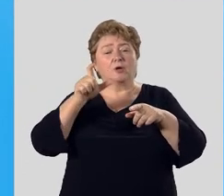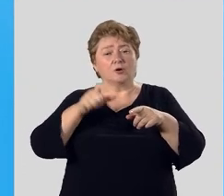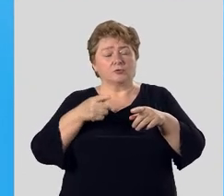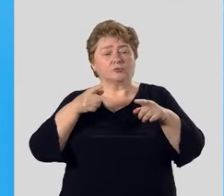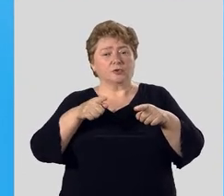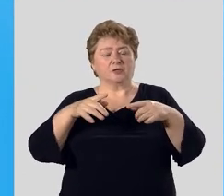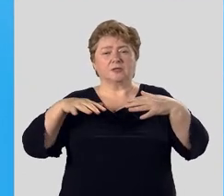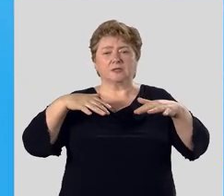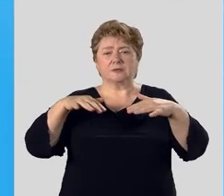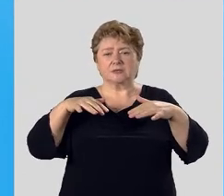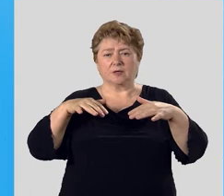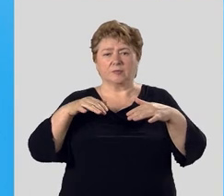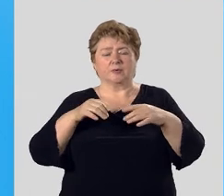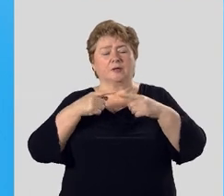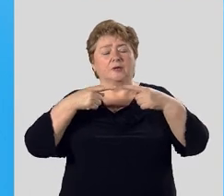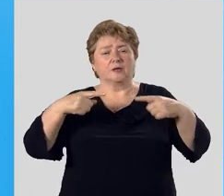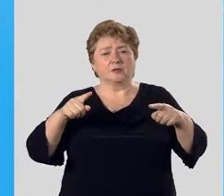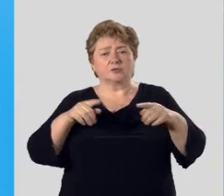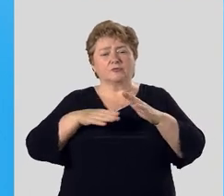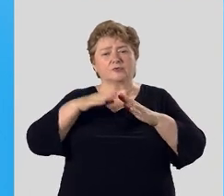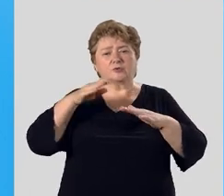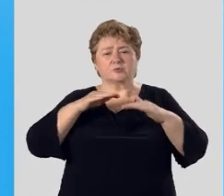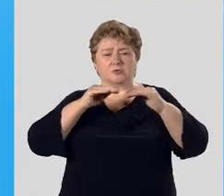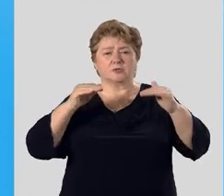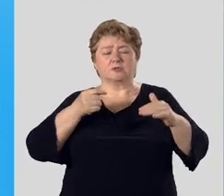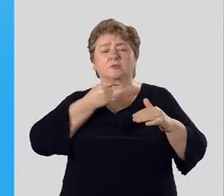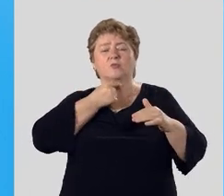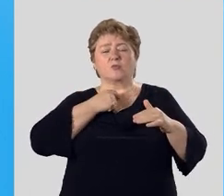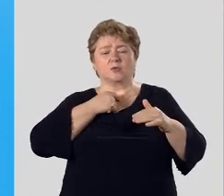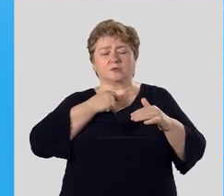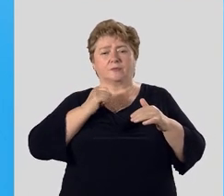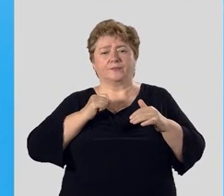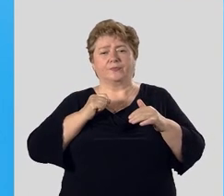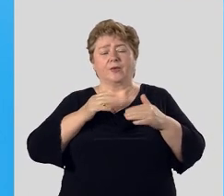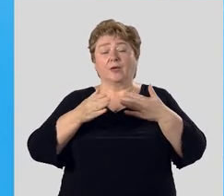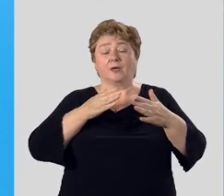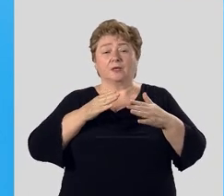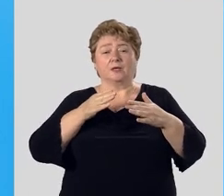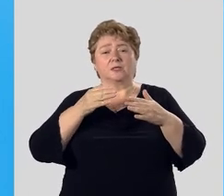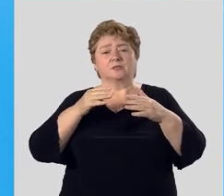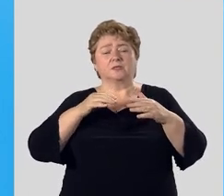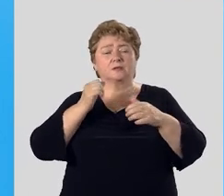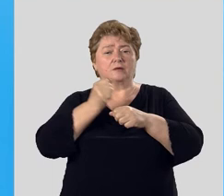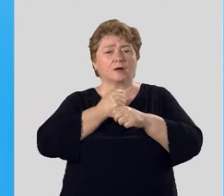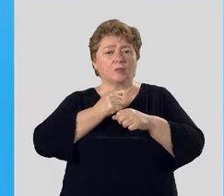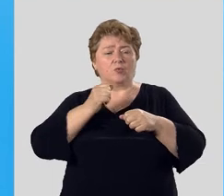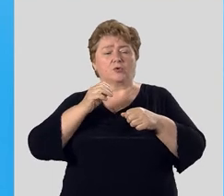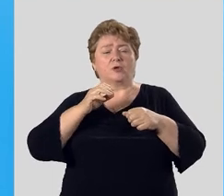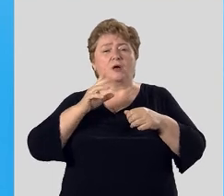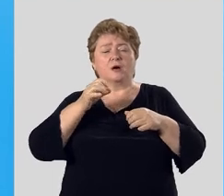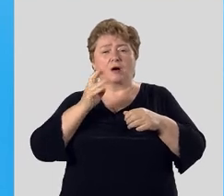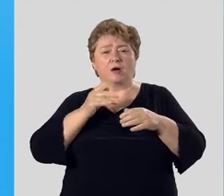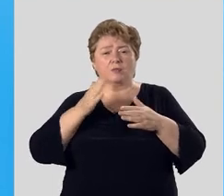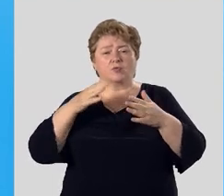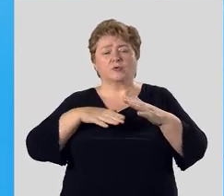очень инфантильны, отличаются высоким и детским голосом. Если же выработка гормона усилена,